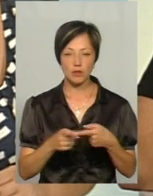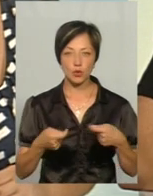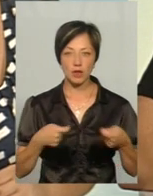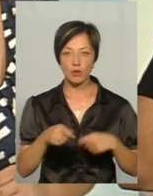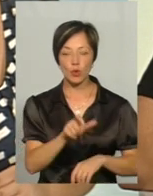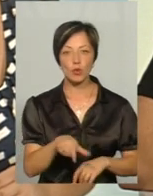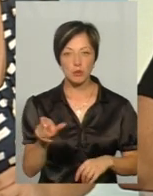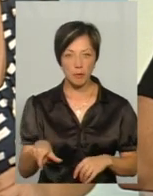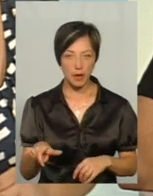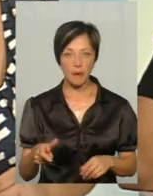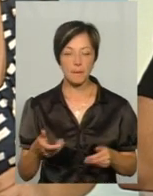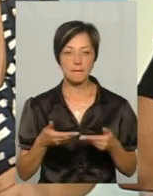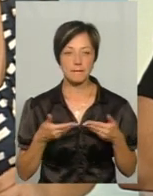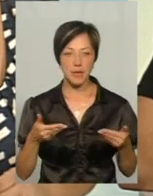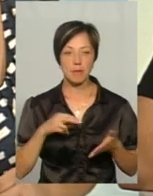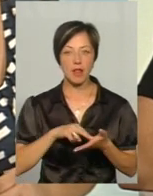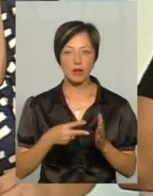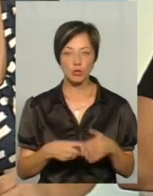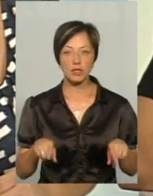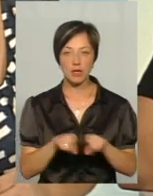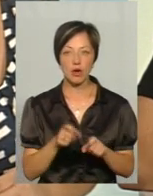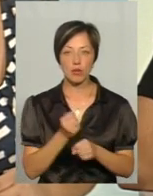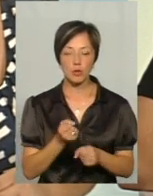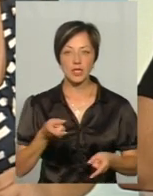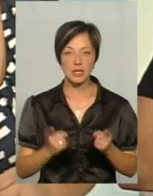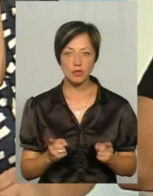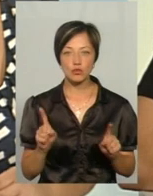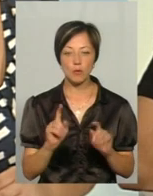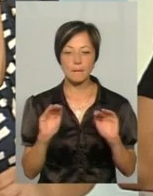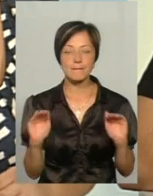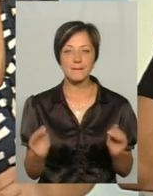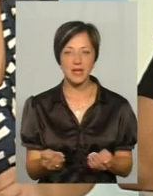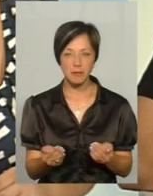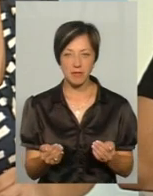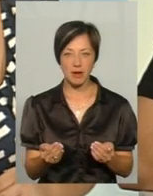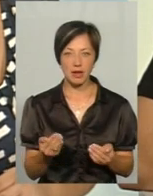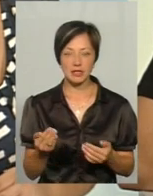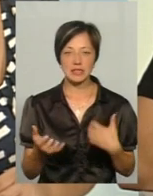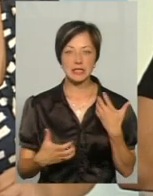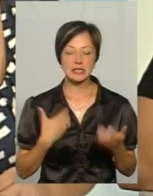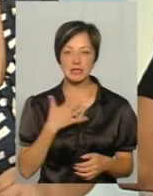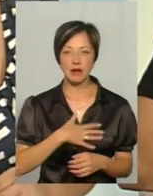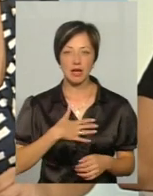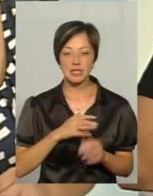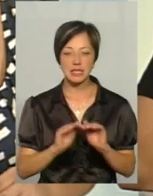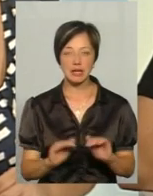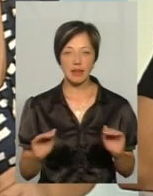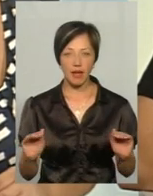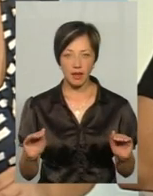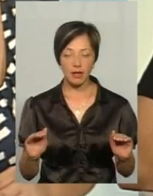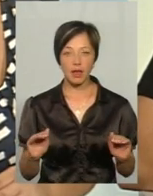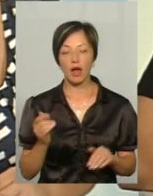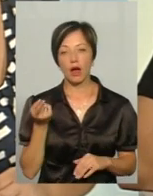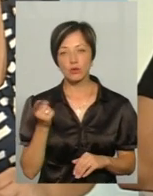людьми, ми якби плануємо так роботу дійсно, щоб мінімізувати стрес і, ну, дітей.